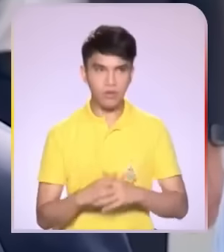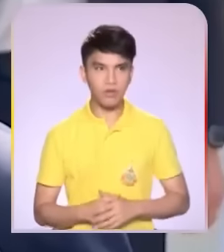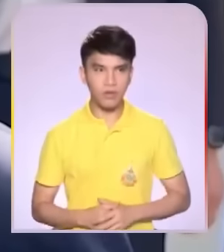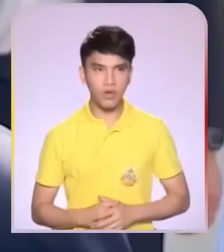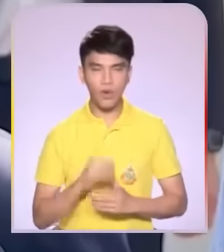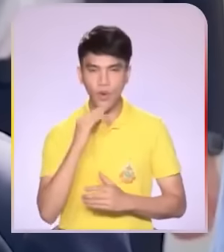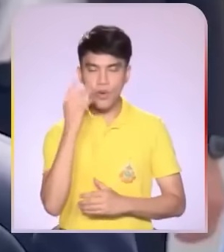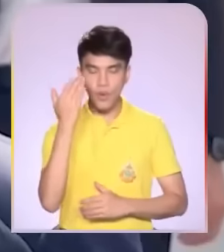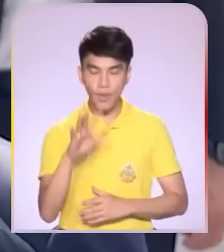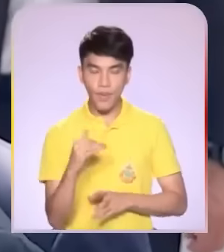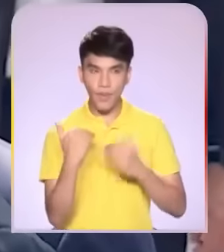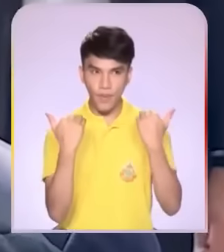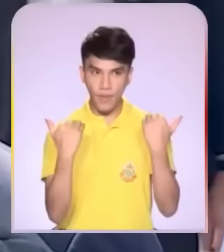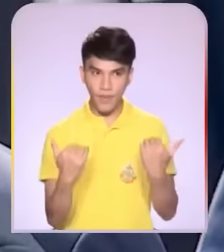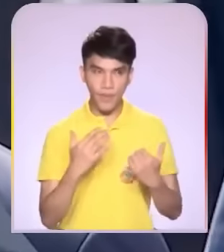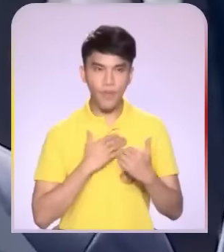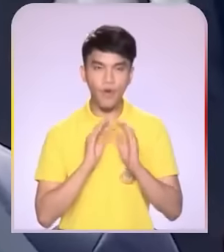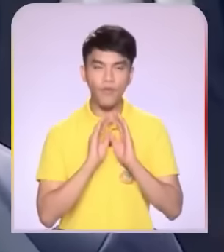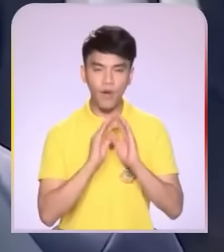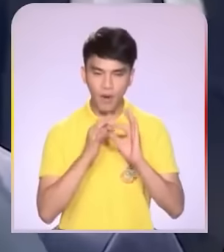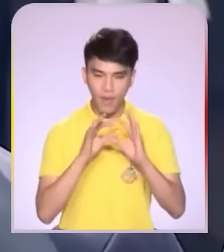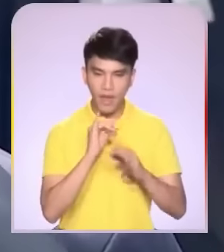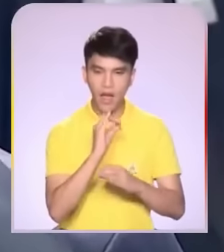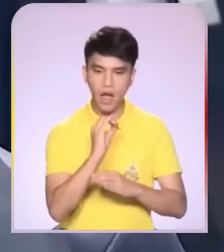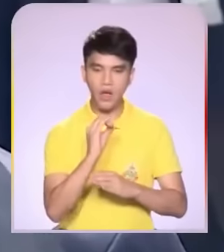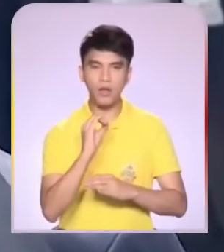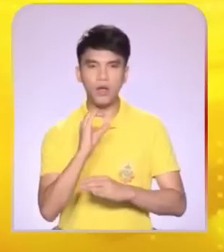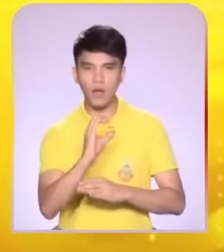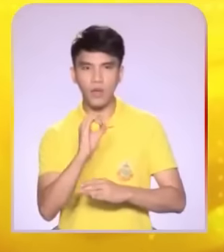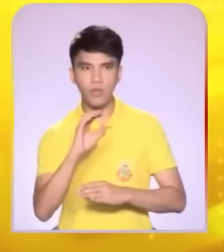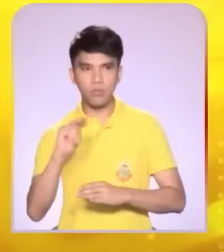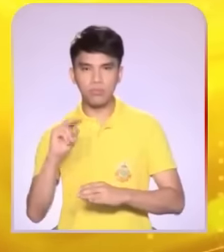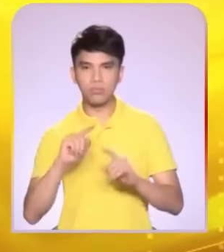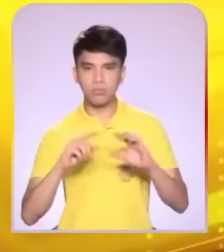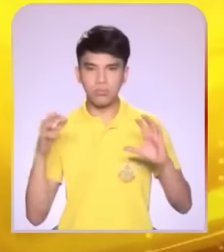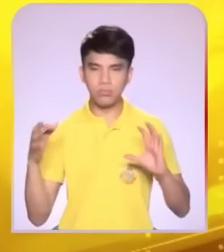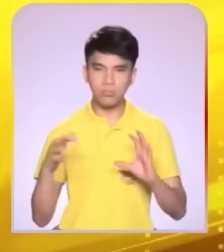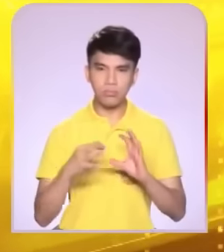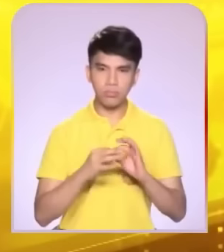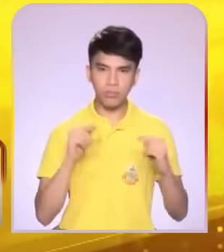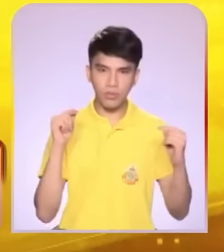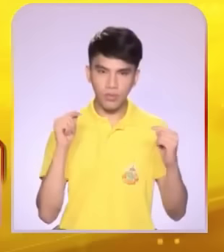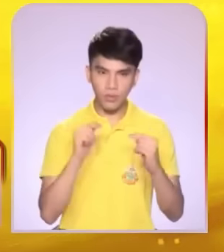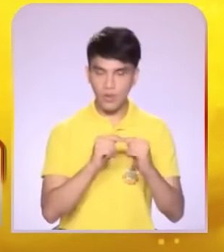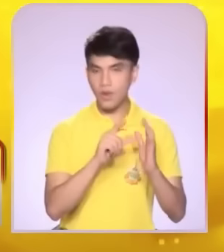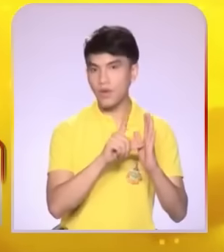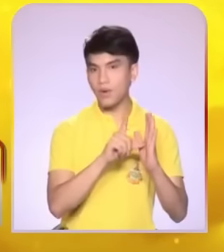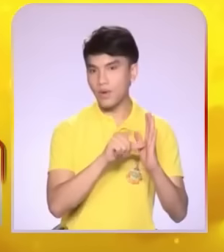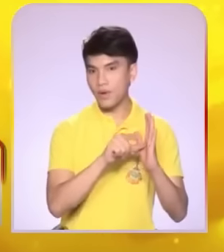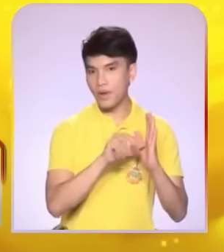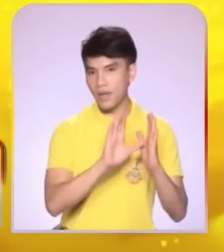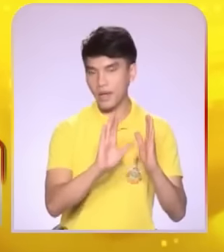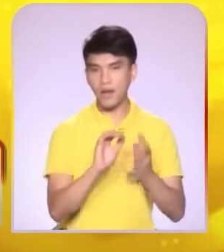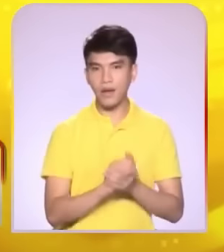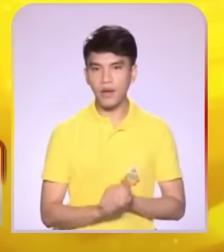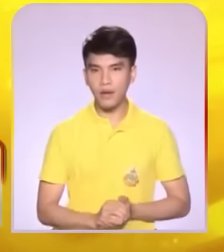ททาท่านพูดอย่างนี้แล้วนะครับผมฝากไม่ได้เกี่ยวกับดีไอคอนกรุ๊ปไม่ได้เกี่ยวกับคดีนี้เลยนะฮะแต่เป็นเกี่ยวกับมีเลขาค